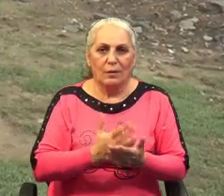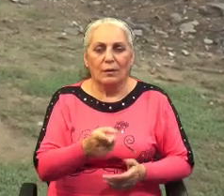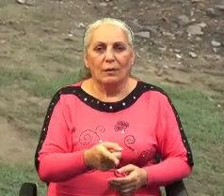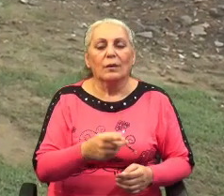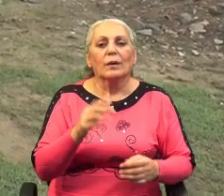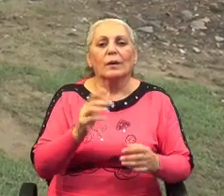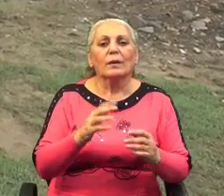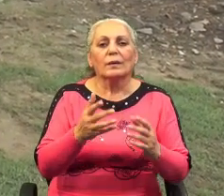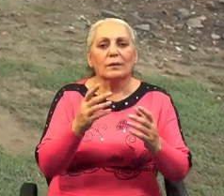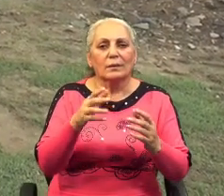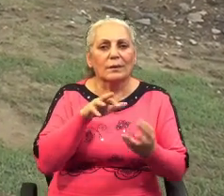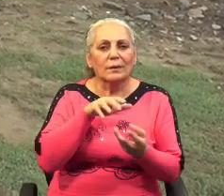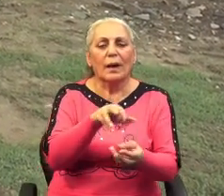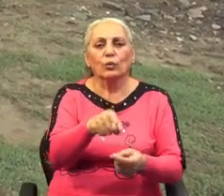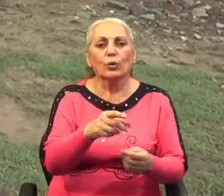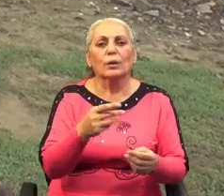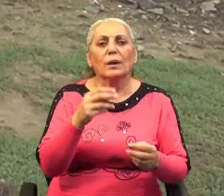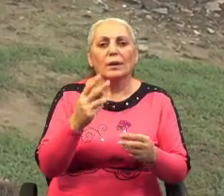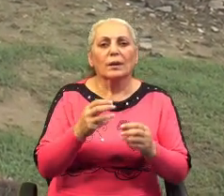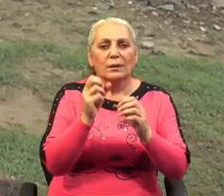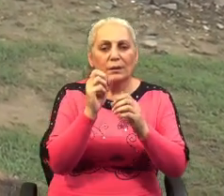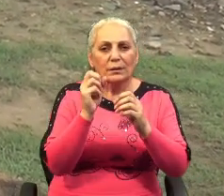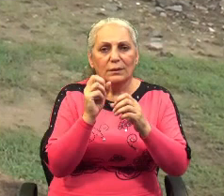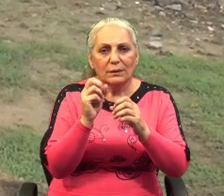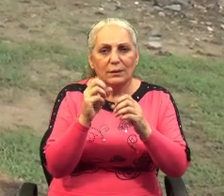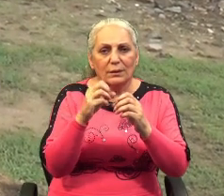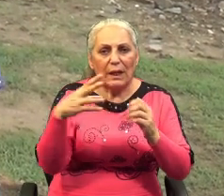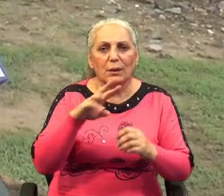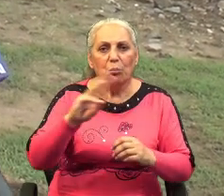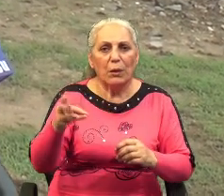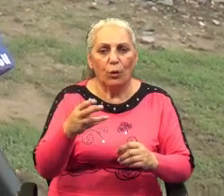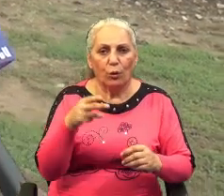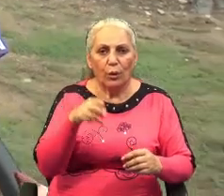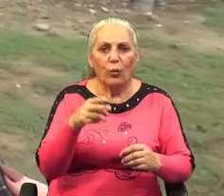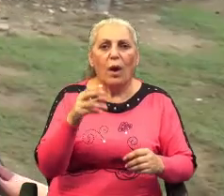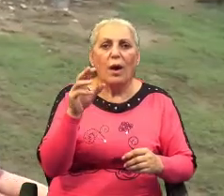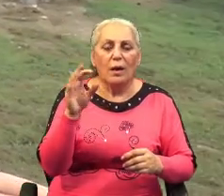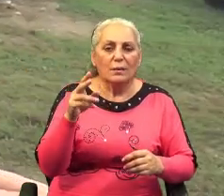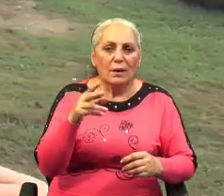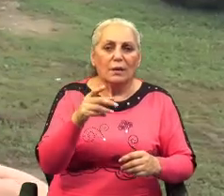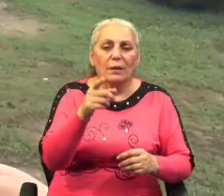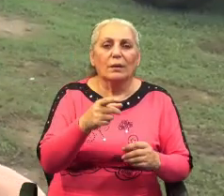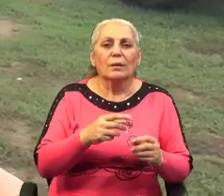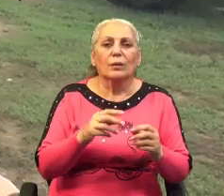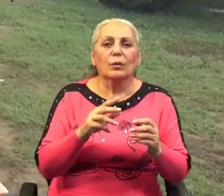արժեքը 15.200.000 2021-ի համար, 82.1 տրակտորներինը